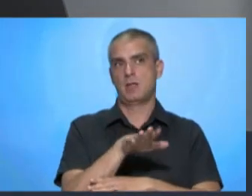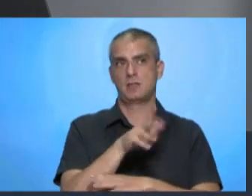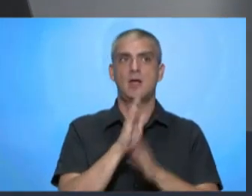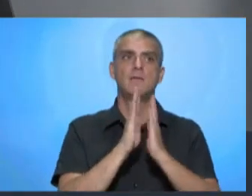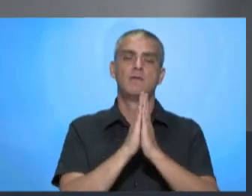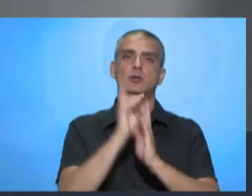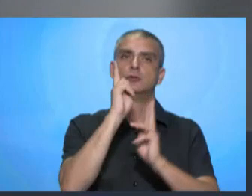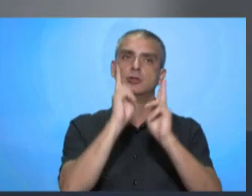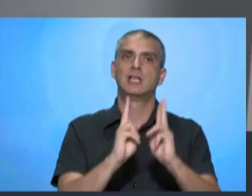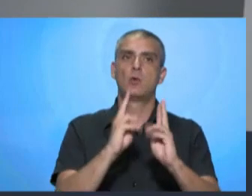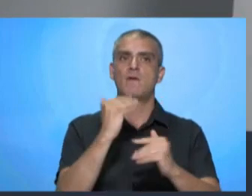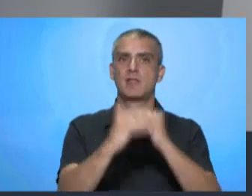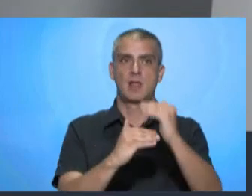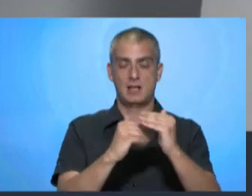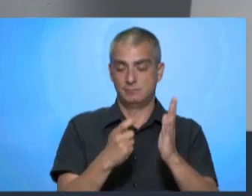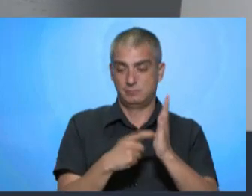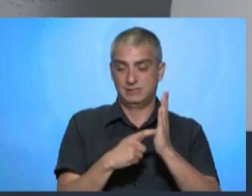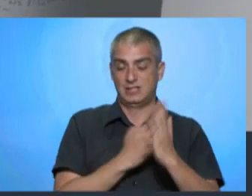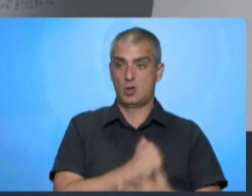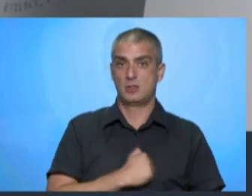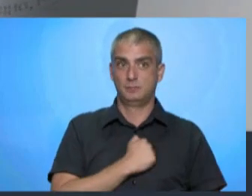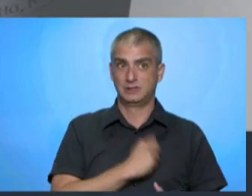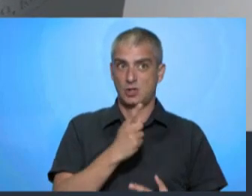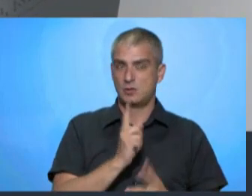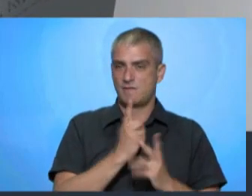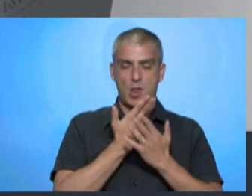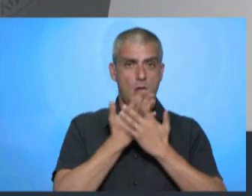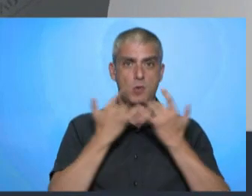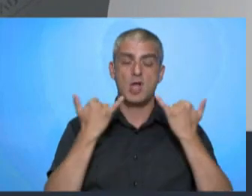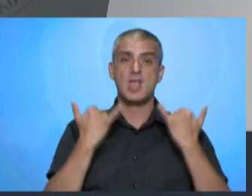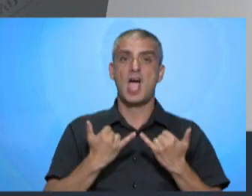להורות על עיכוב ההליכים. בנסיבות המצערות והבלתי ברורות